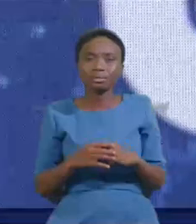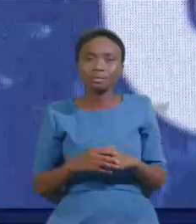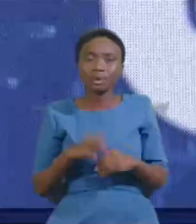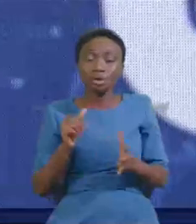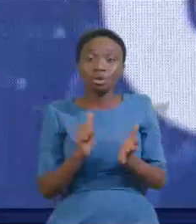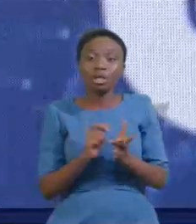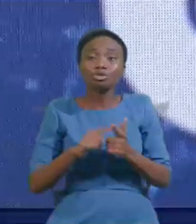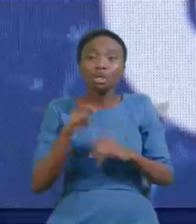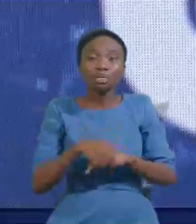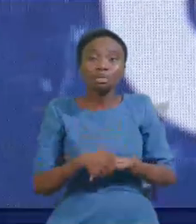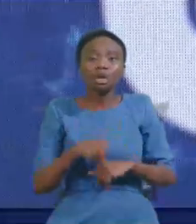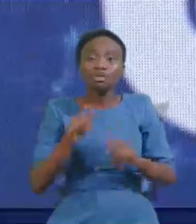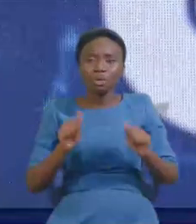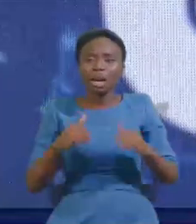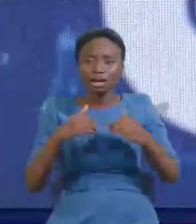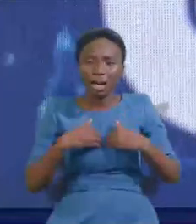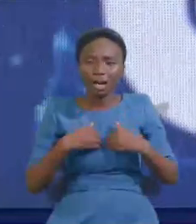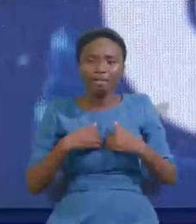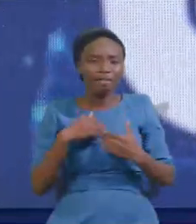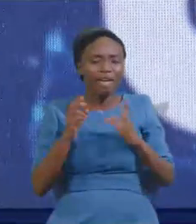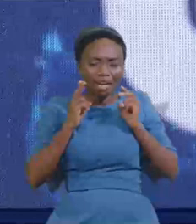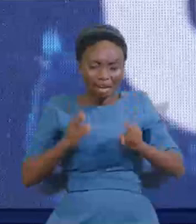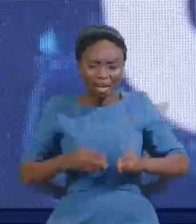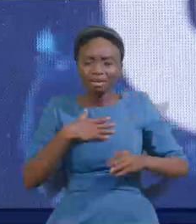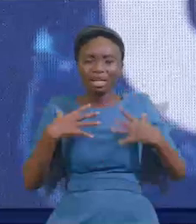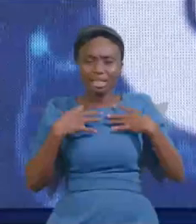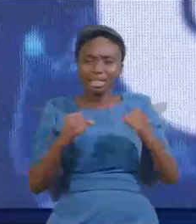pour que ce soit tu aies la délivrance,